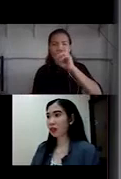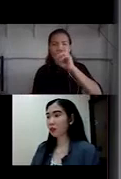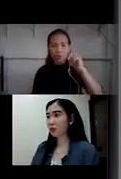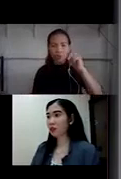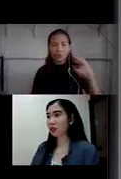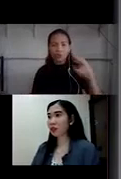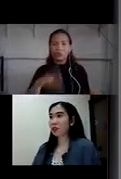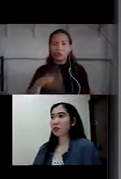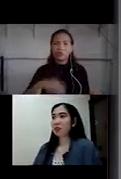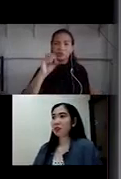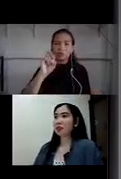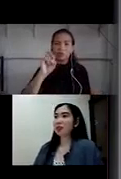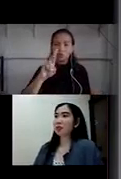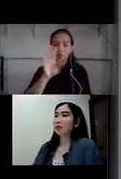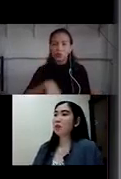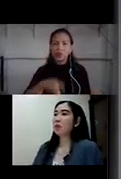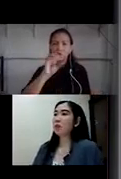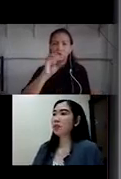Tapos,